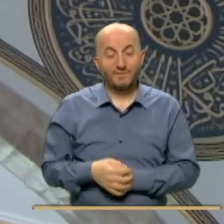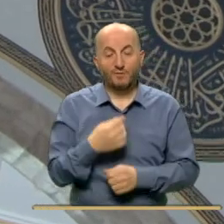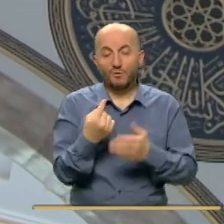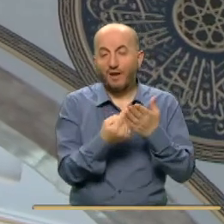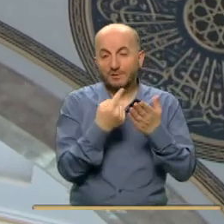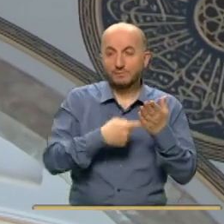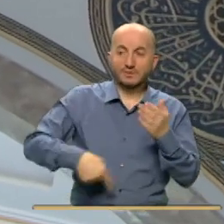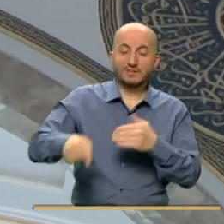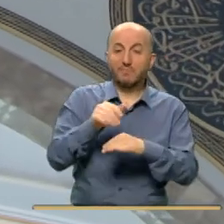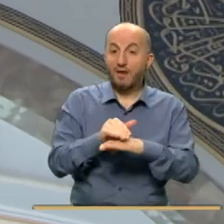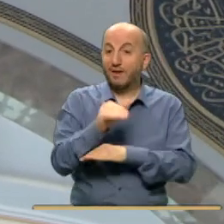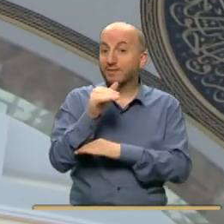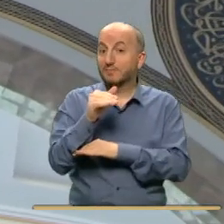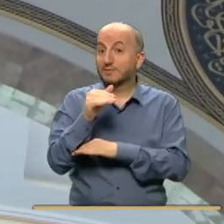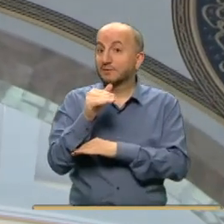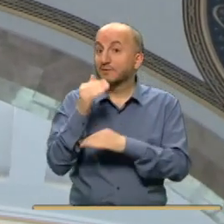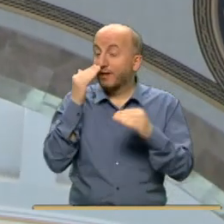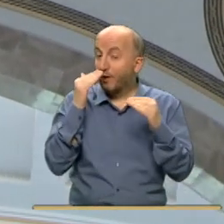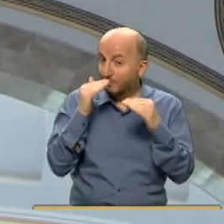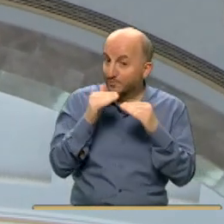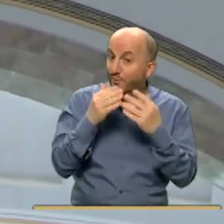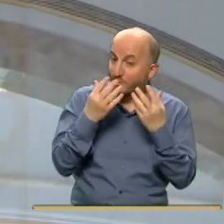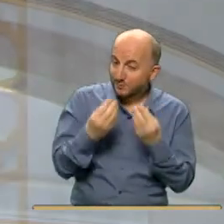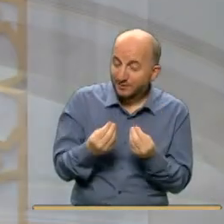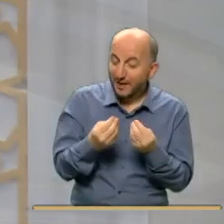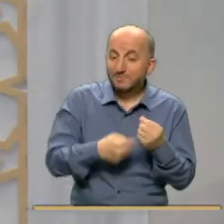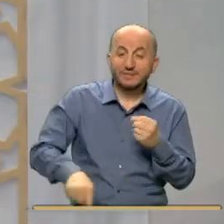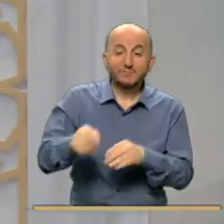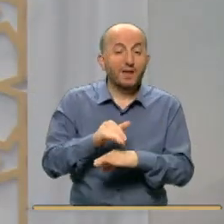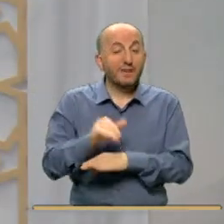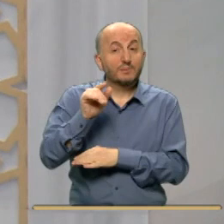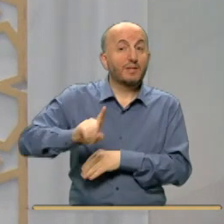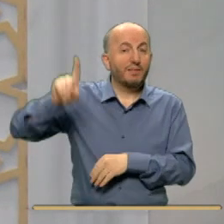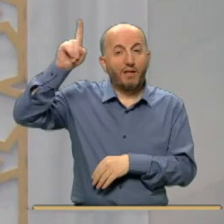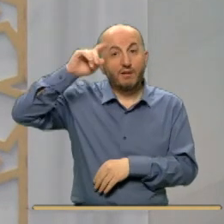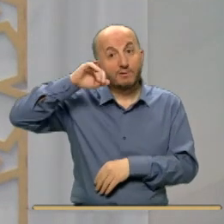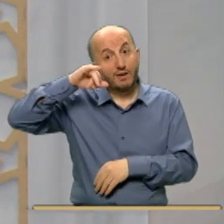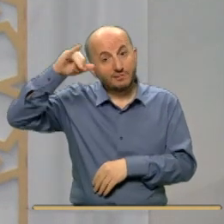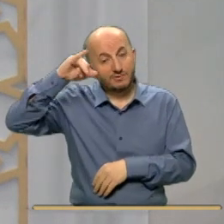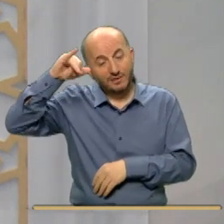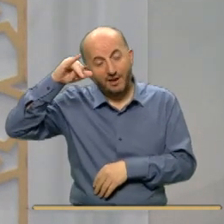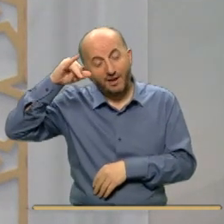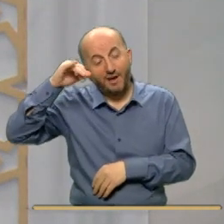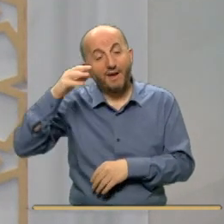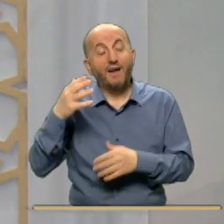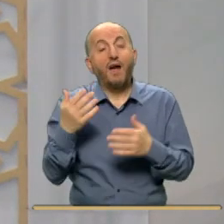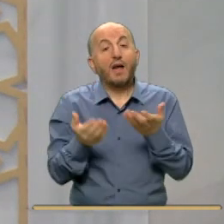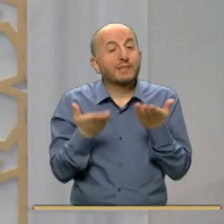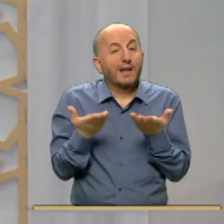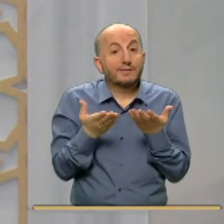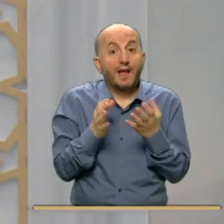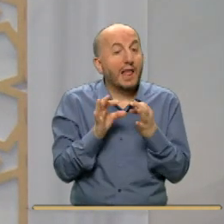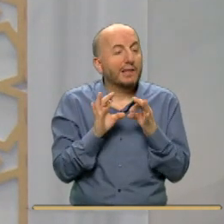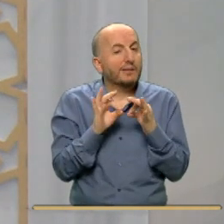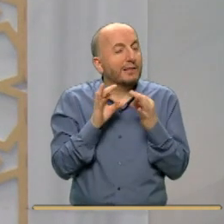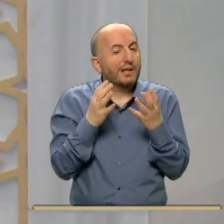Kur'an bizim hayatımıza iner, nüfuz eder, etkederse, bizim hayatımız Allah katında ve ahirette ne kadar